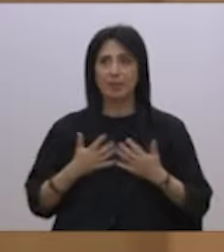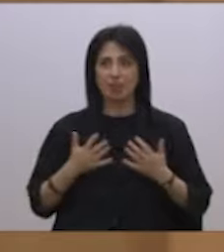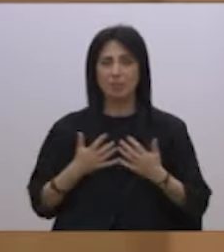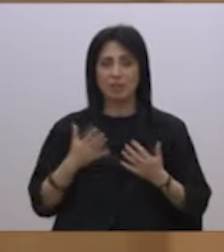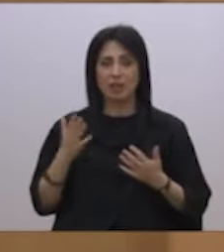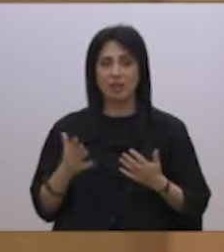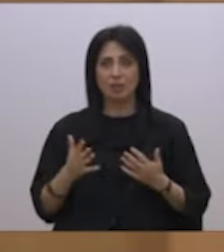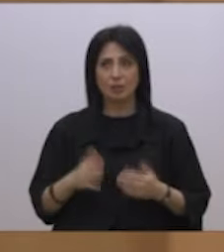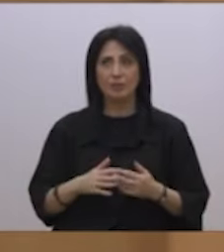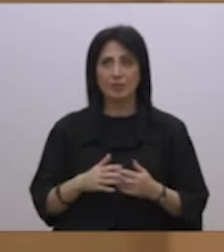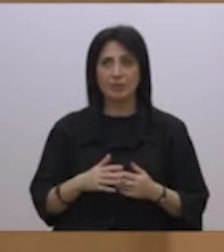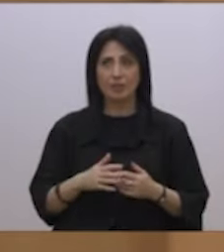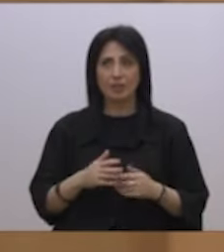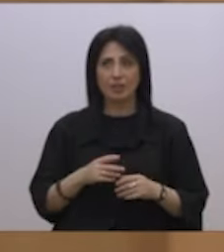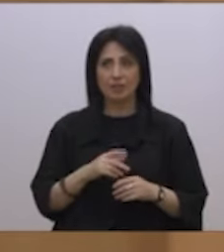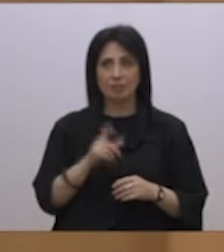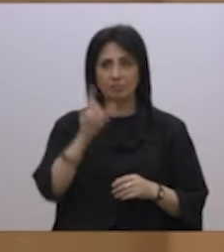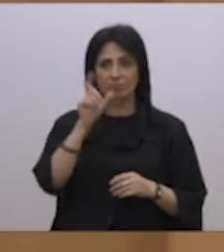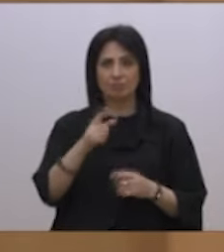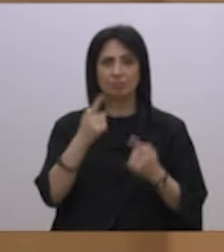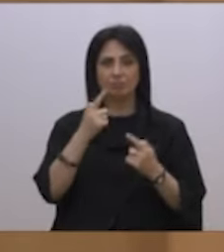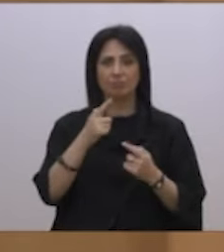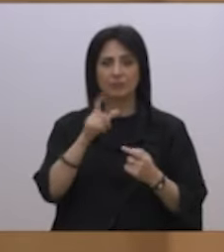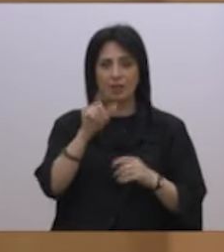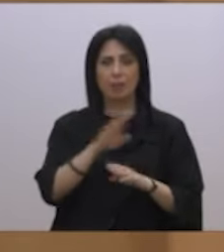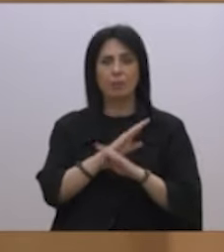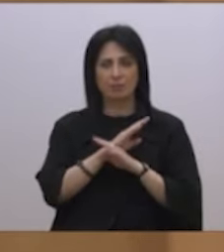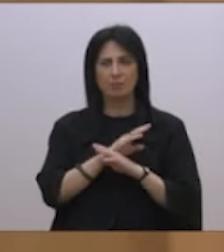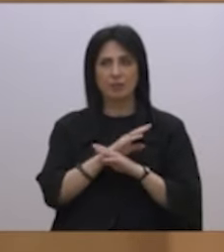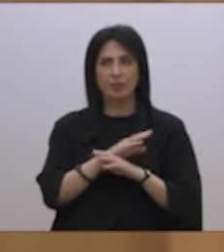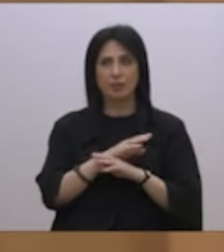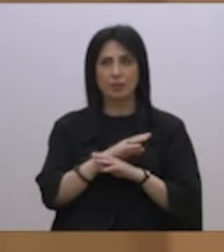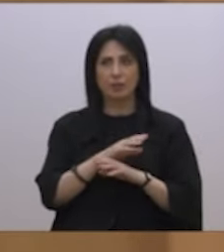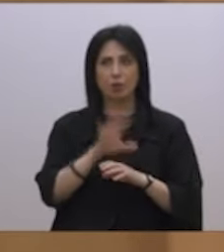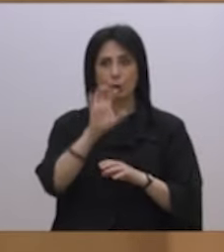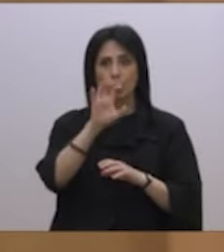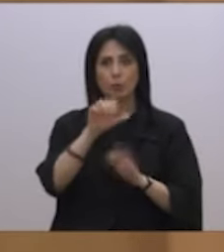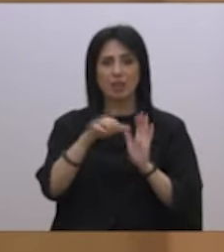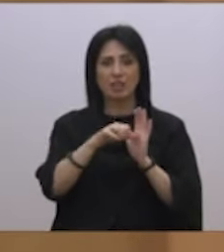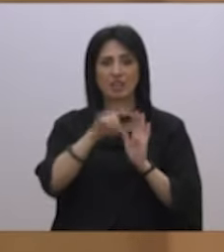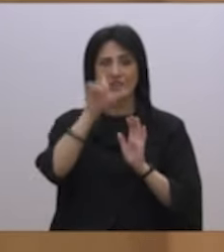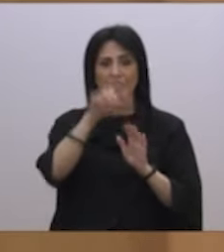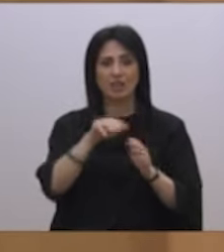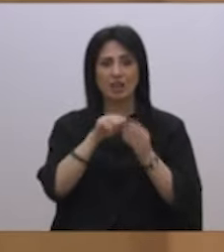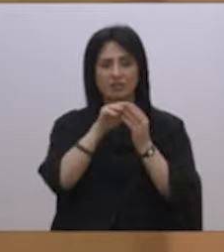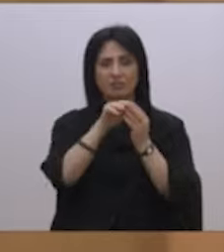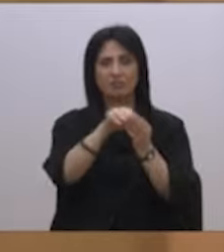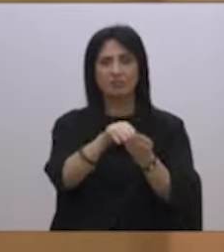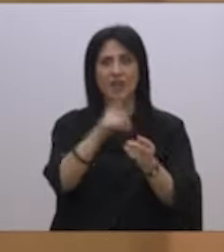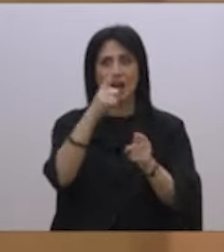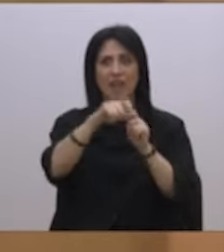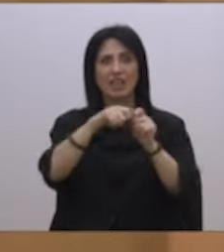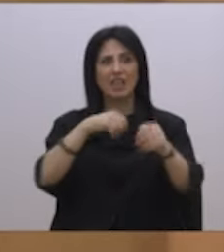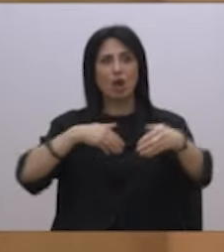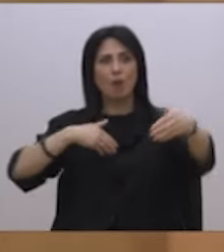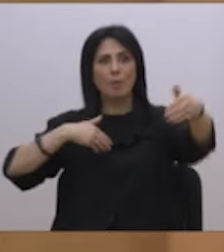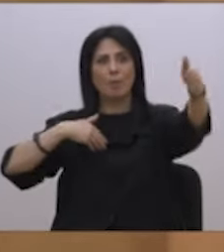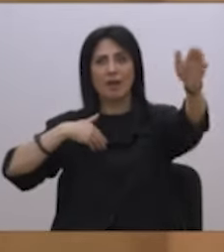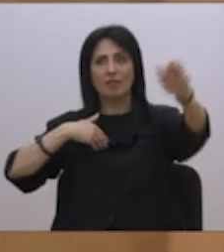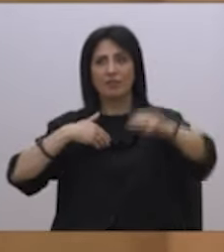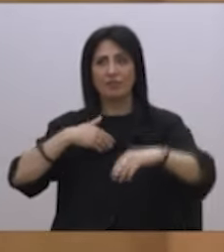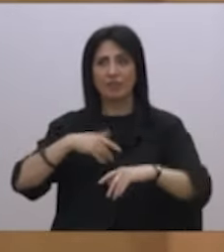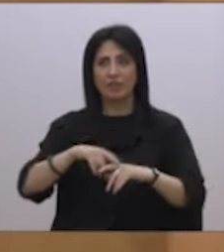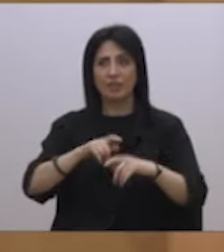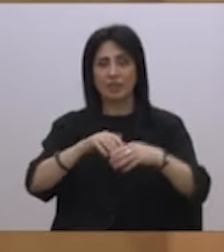იმერეთში კოლორიტი ადამიანი რო გარდაიცვლება ხოლმე, პროცესია 500-600 კაციანი სამგლოვირო პროცესია 1 კილომეტრზე იწელება. და ამ